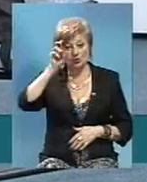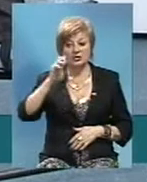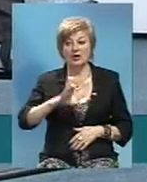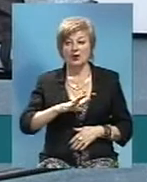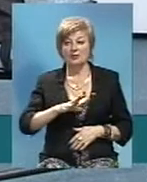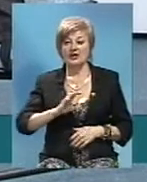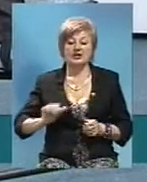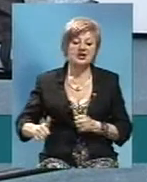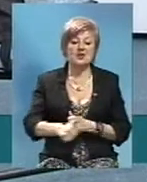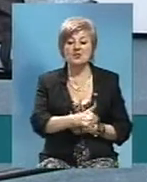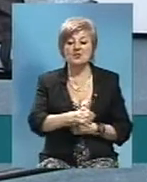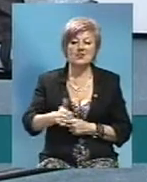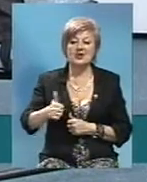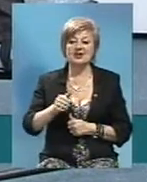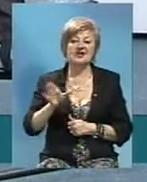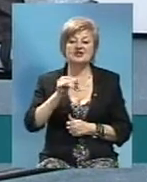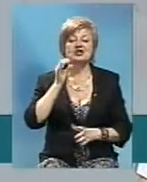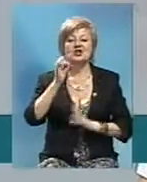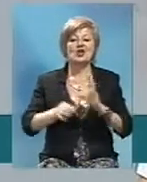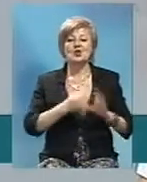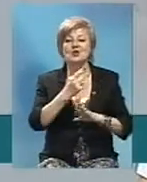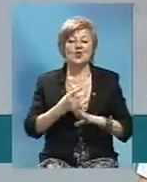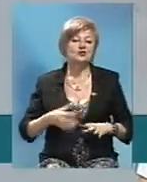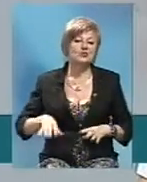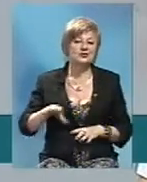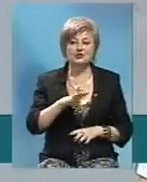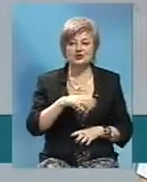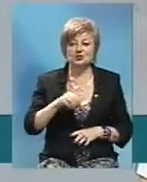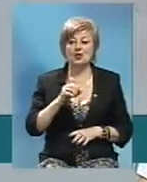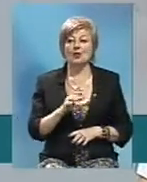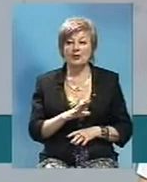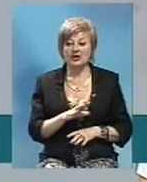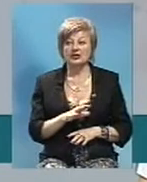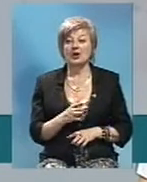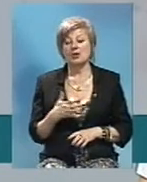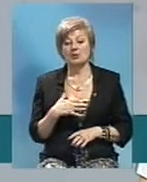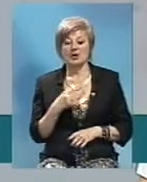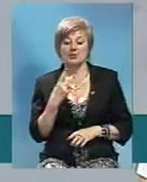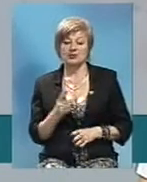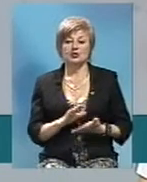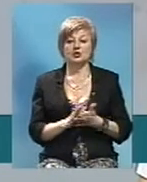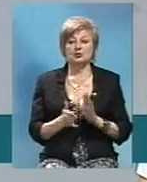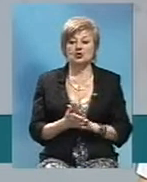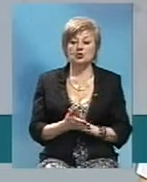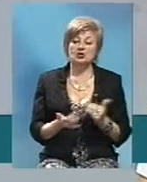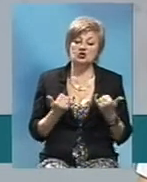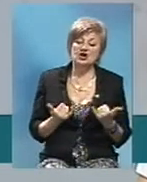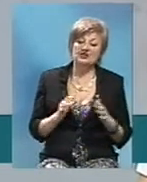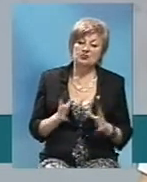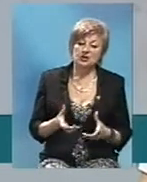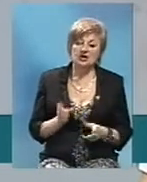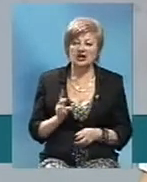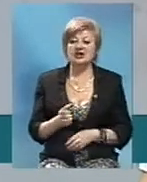везде впереди планеты всей, как говорится, и в космос, и наука, и впереди все это было, то если мы посмотрим ситуацию, которая стоит сейчас в мире, то, к